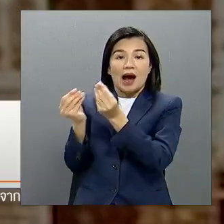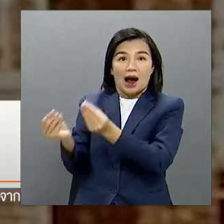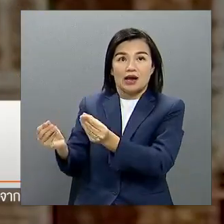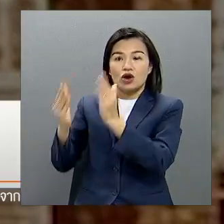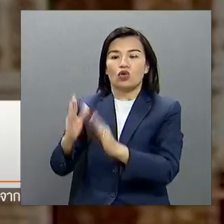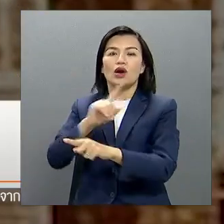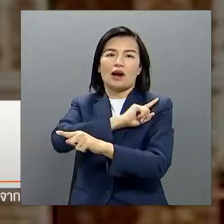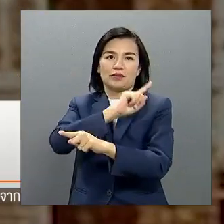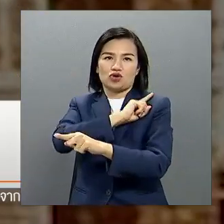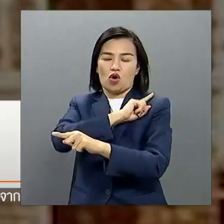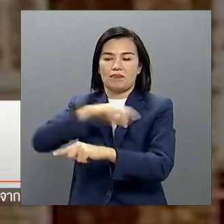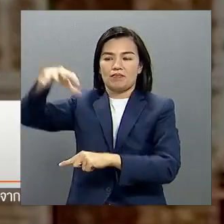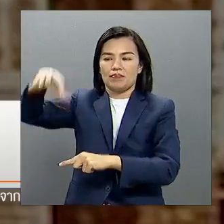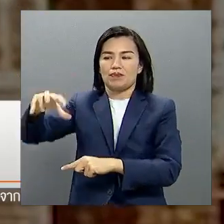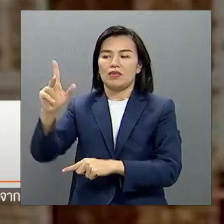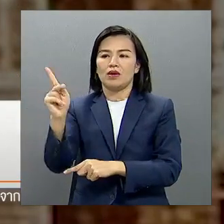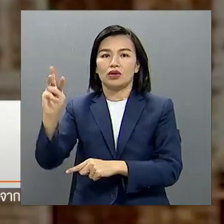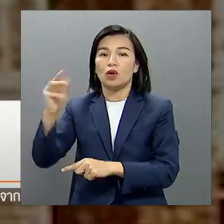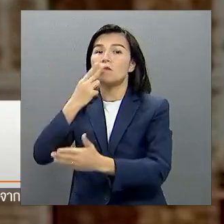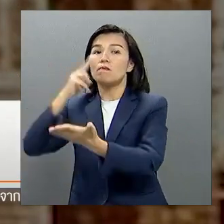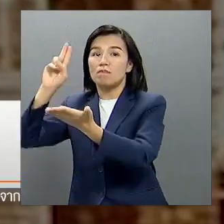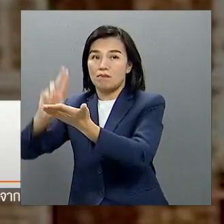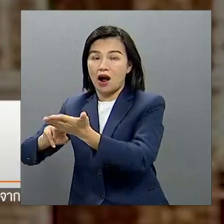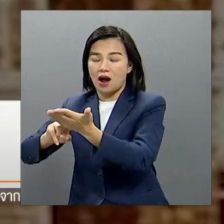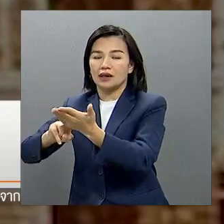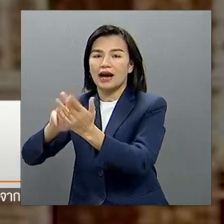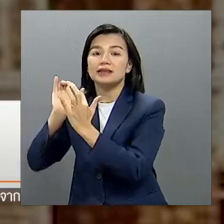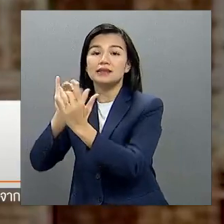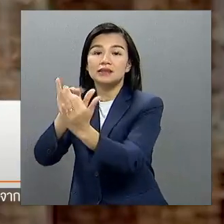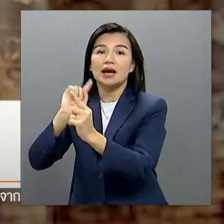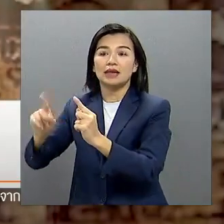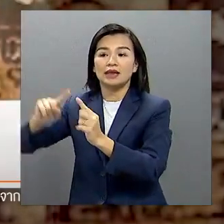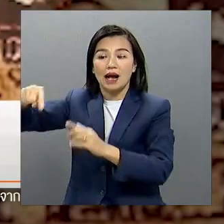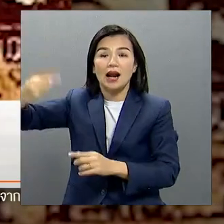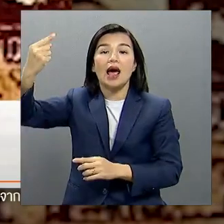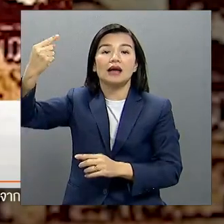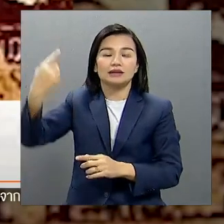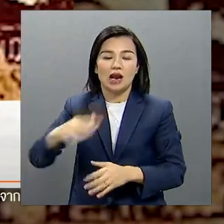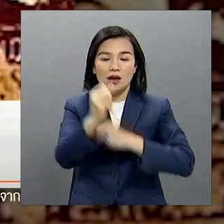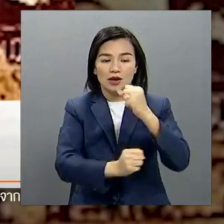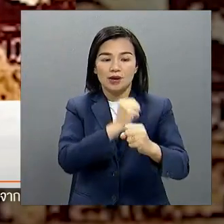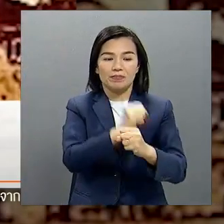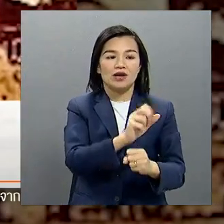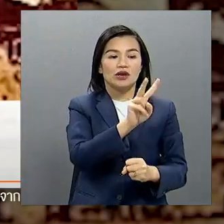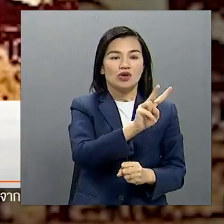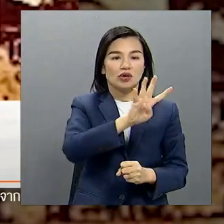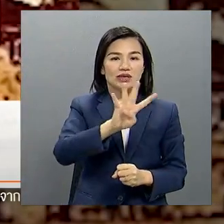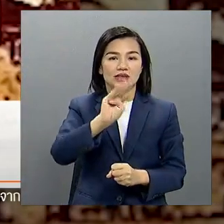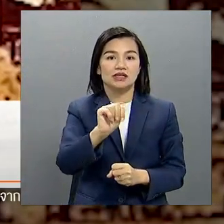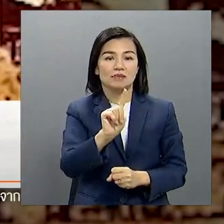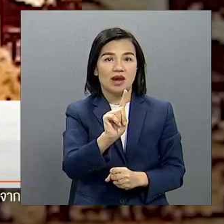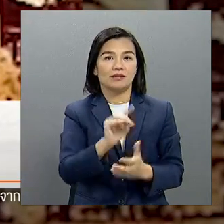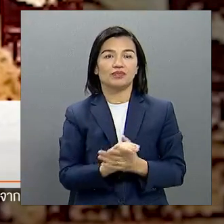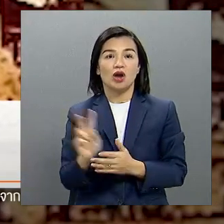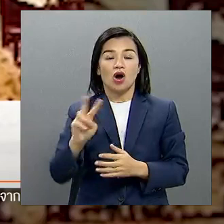การทั้งกรมไปรษณีย์และกรมโทรเลขเป็นพระองค์แรกต่อมาในปีพุทธศักราช2441ทั้งสองกรมนี้ได้รว